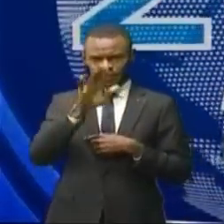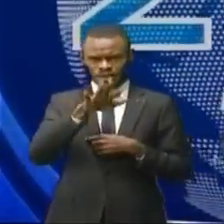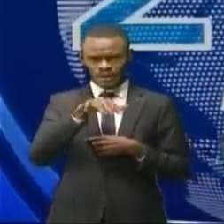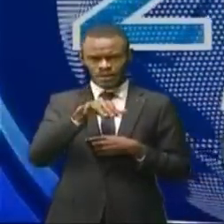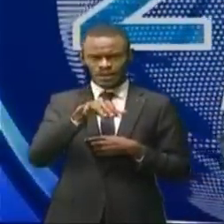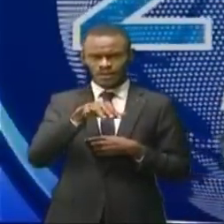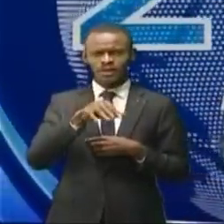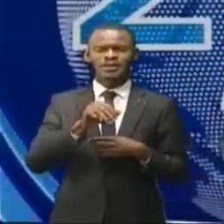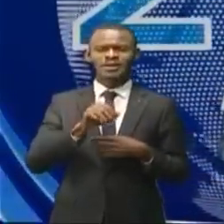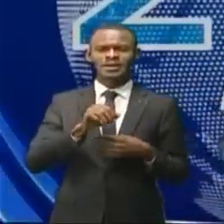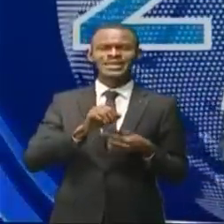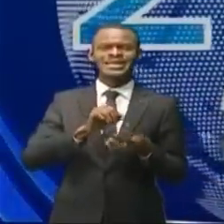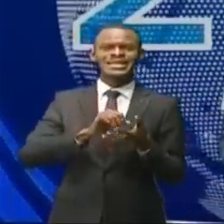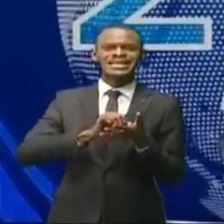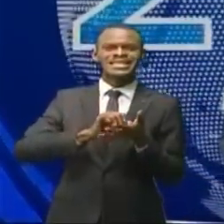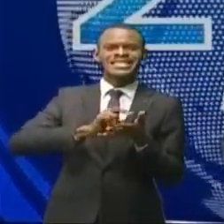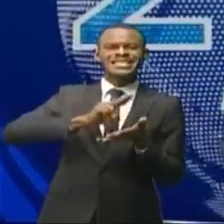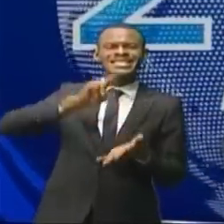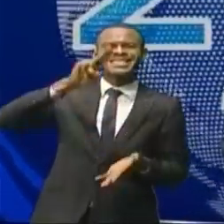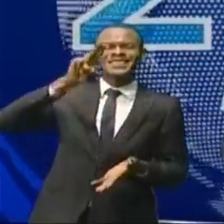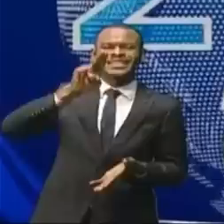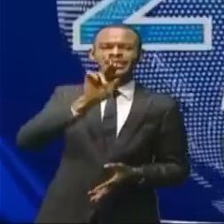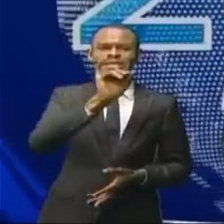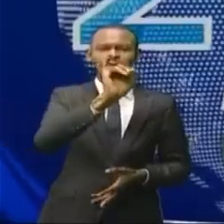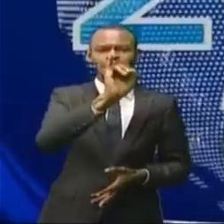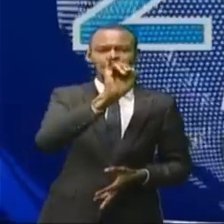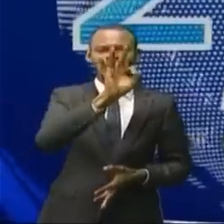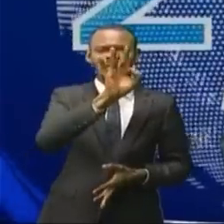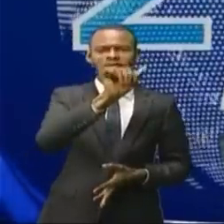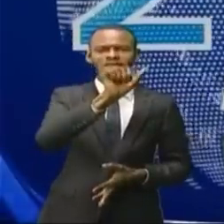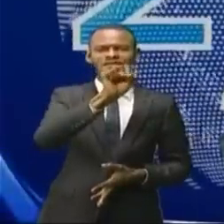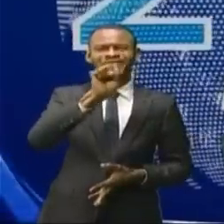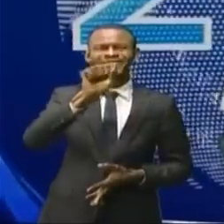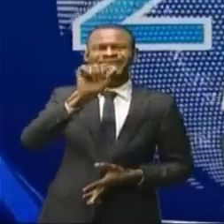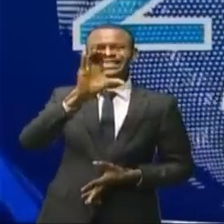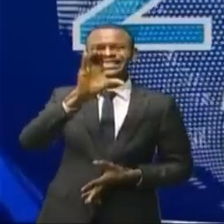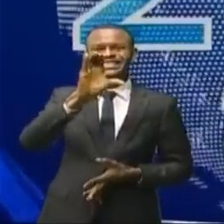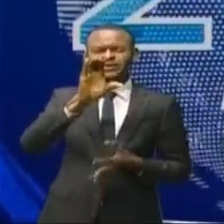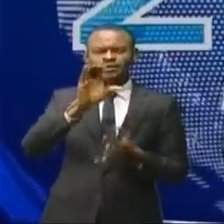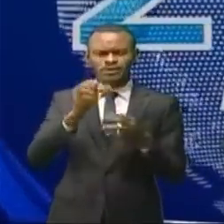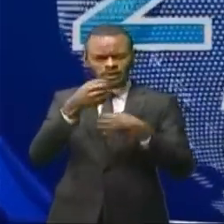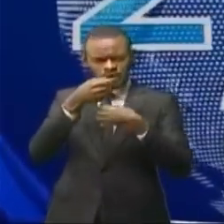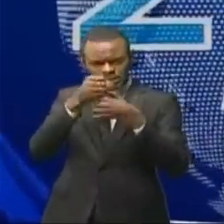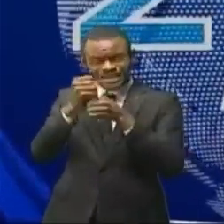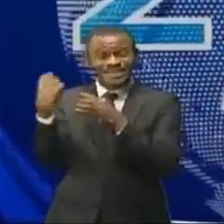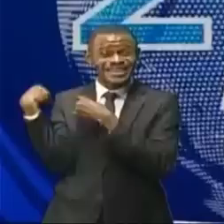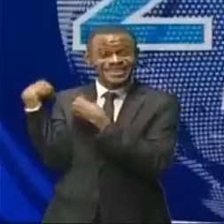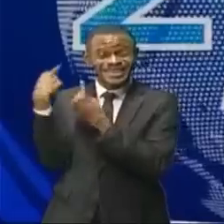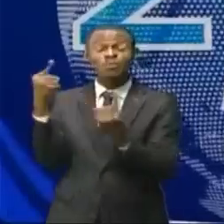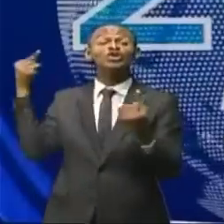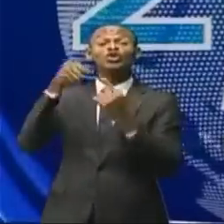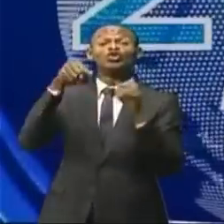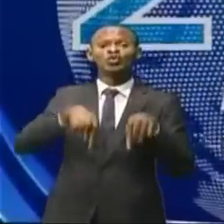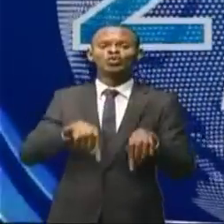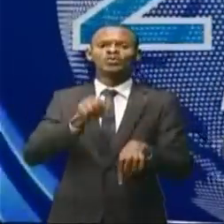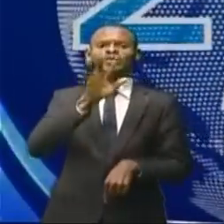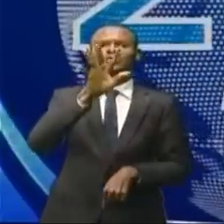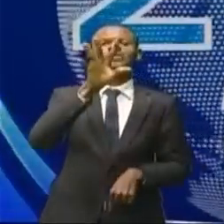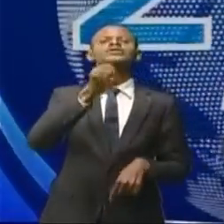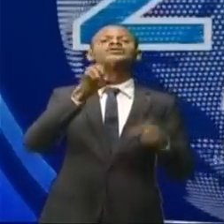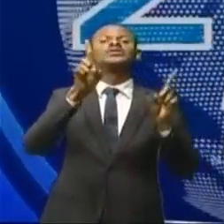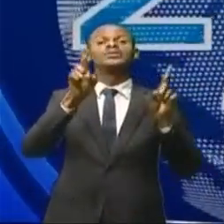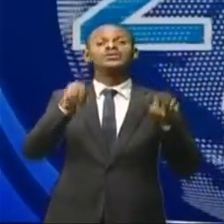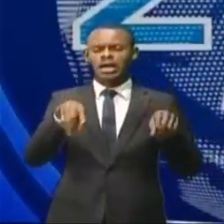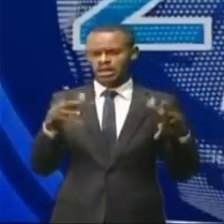facultaire de sciences et de l'information de la communication célèbre son jubilé d'or plusieurs activités sont prévues à